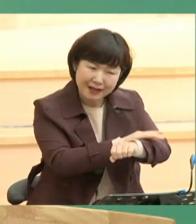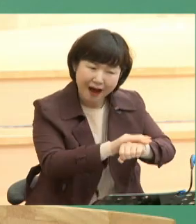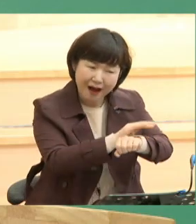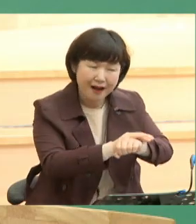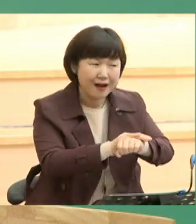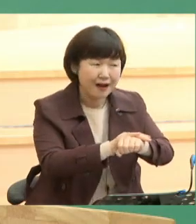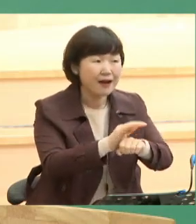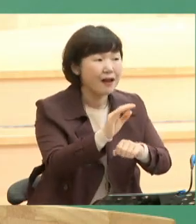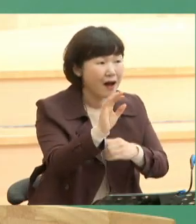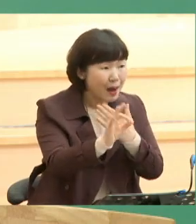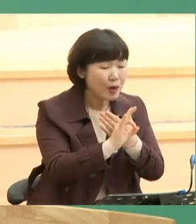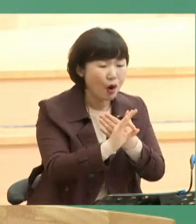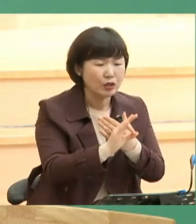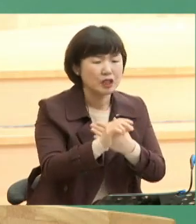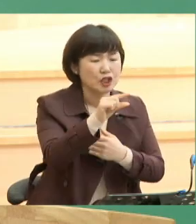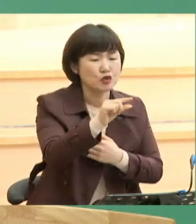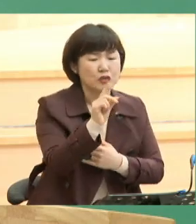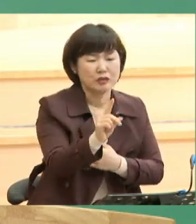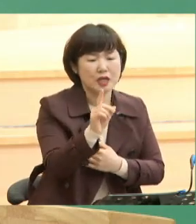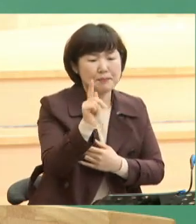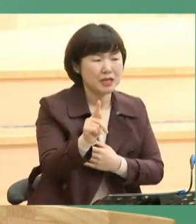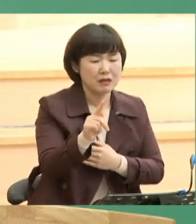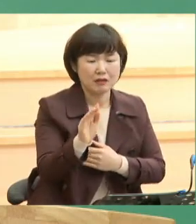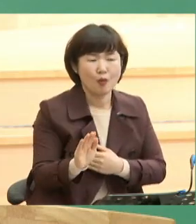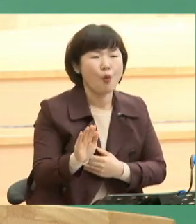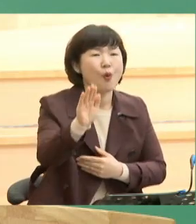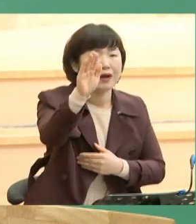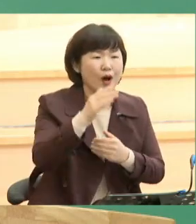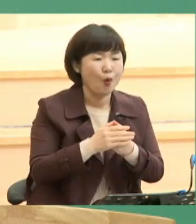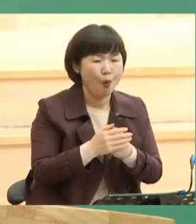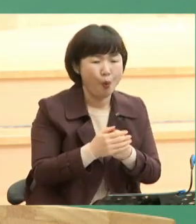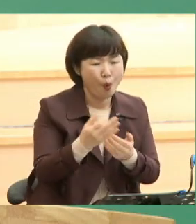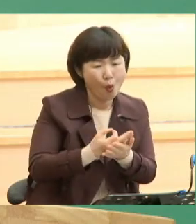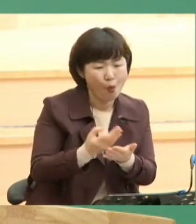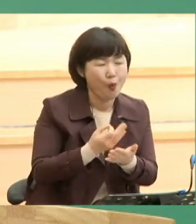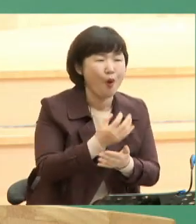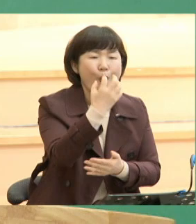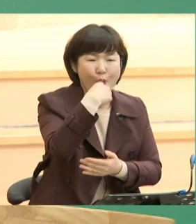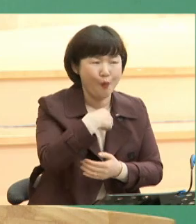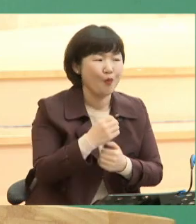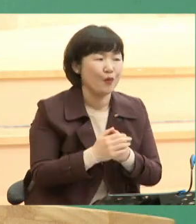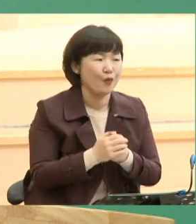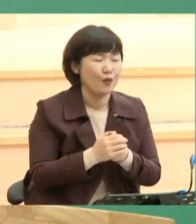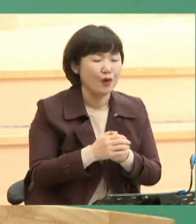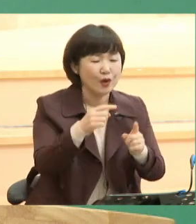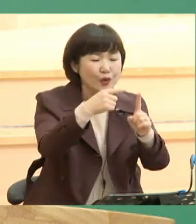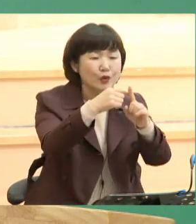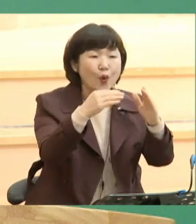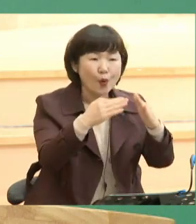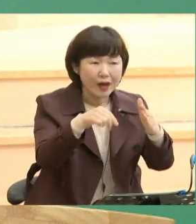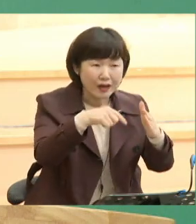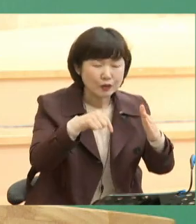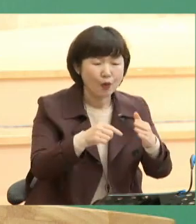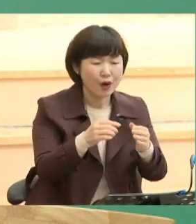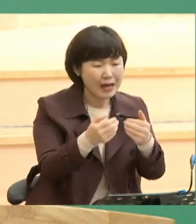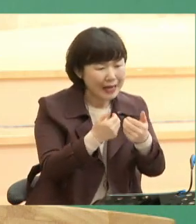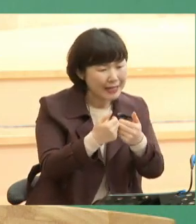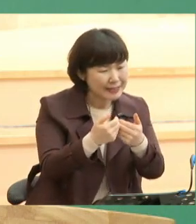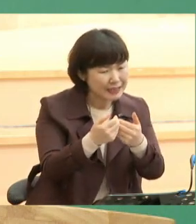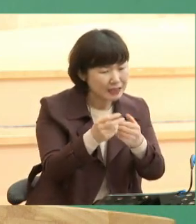해요 72p 올라간다 니까요 돈 된다니까요 교회가 갈등 관리만 잘 되도